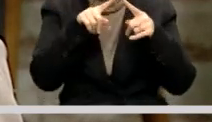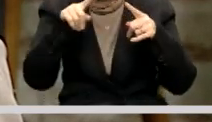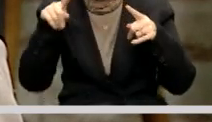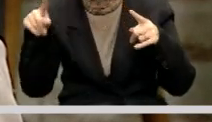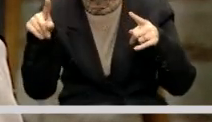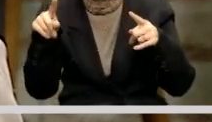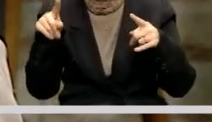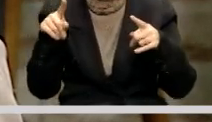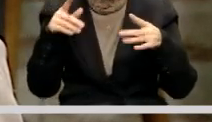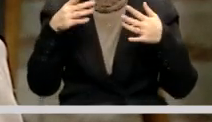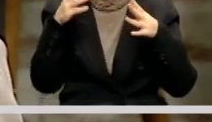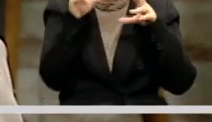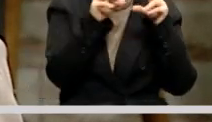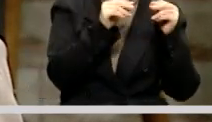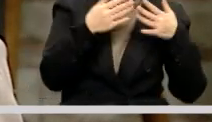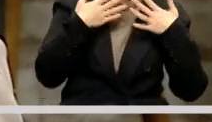uykuda nefes durması ya da